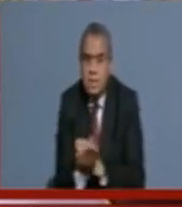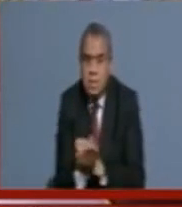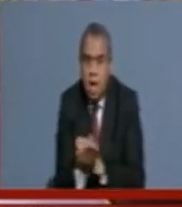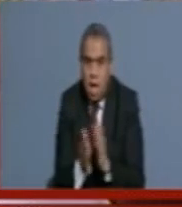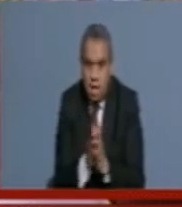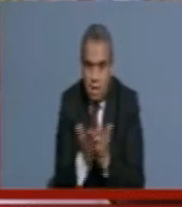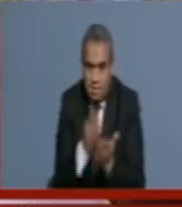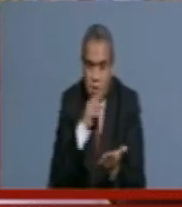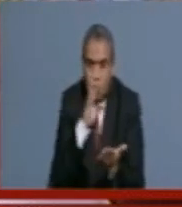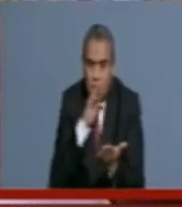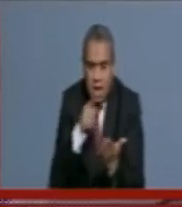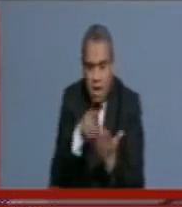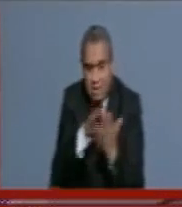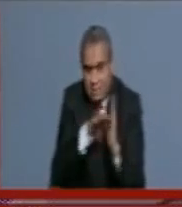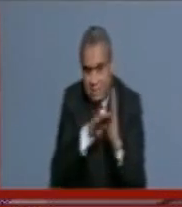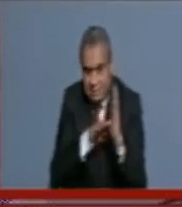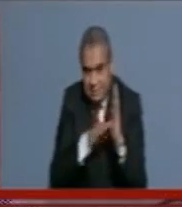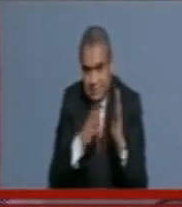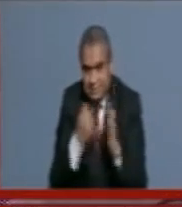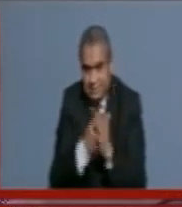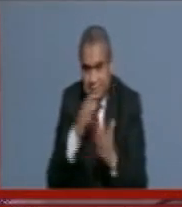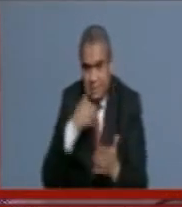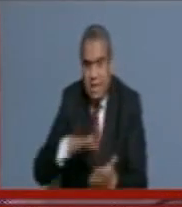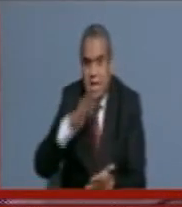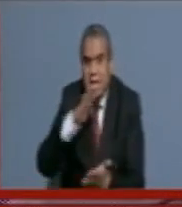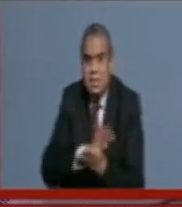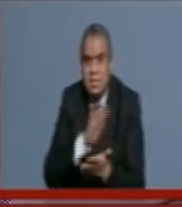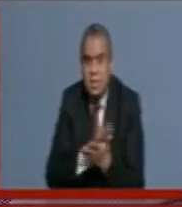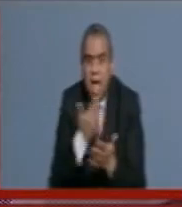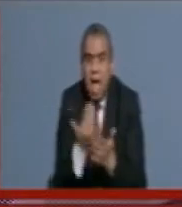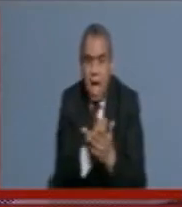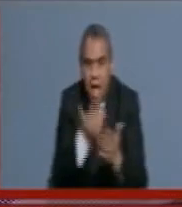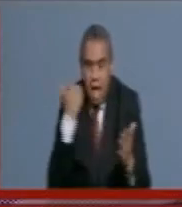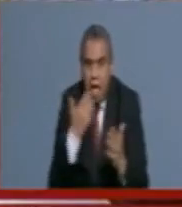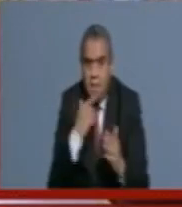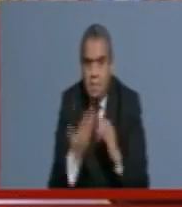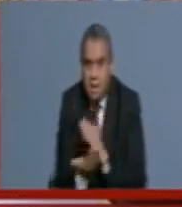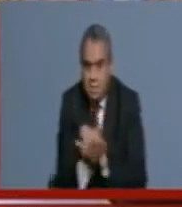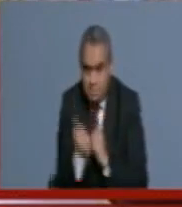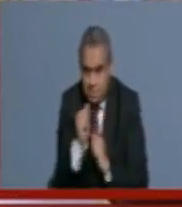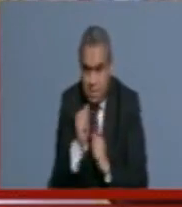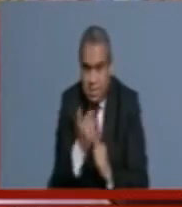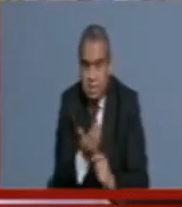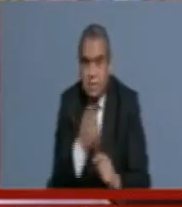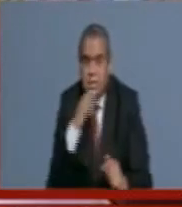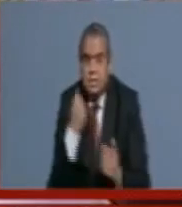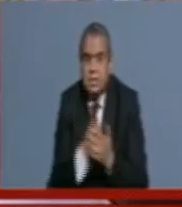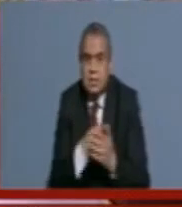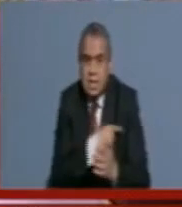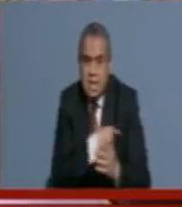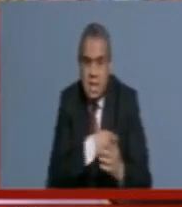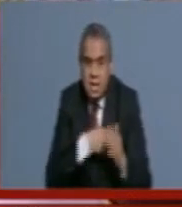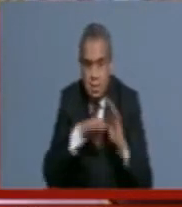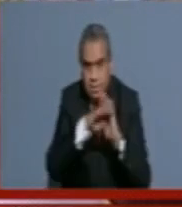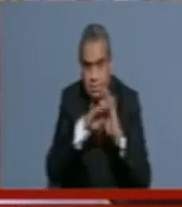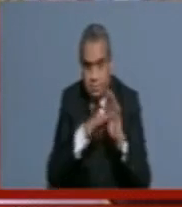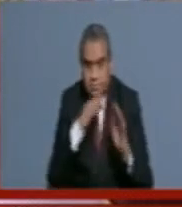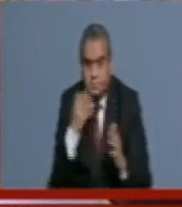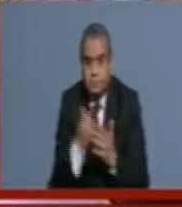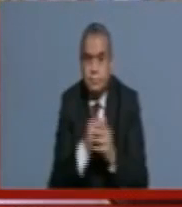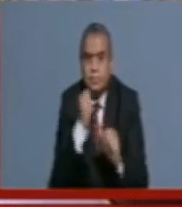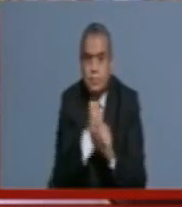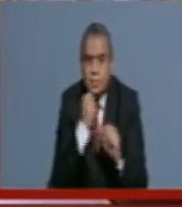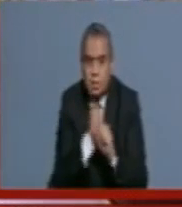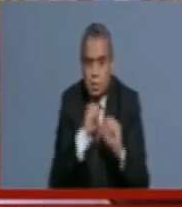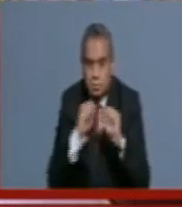ودي المرحلة الأخيرة في الطباعة، إنما في قبل بطاقة الاقتراع عندي النماذج التي تستخدم في